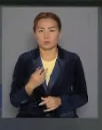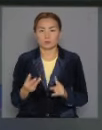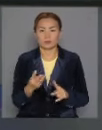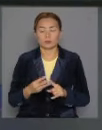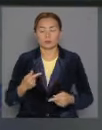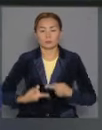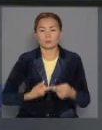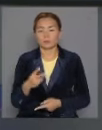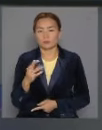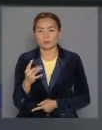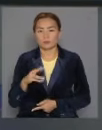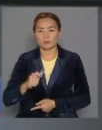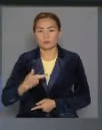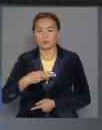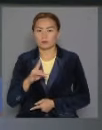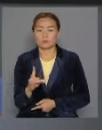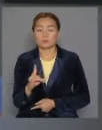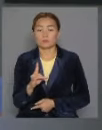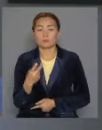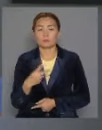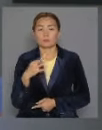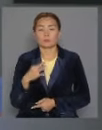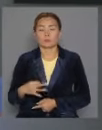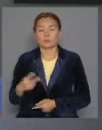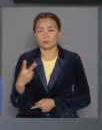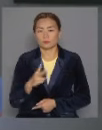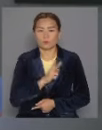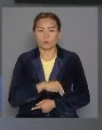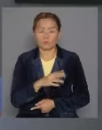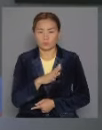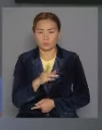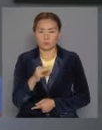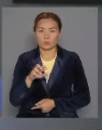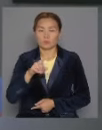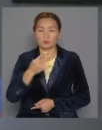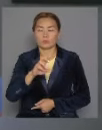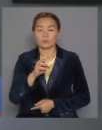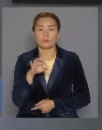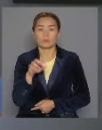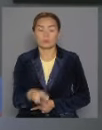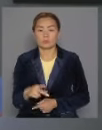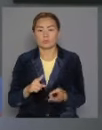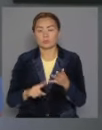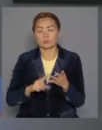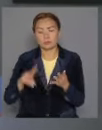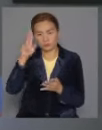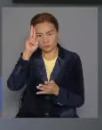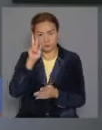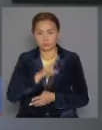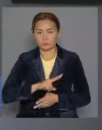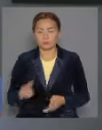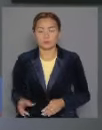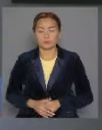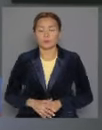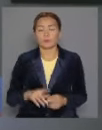поколение дедушки Курмангазы. У него было два сына и две дочери – Кыбаш, Гази, Зине. Имя его четвертого ребенка я